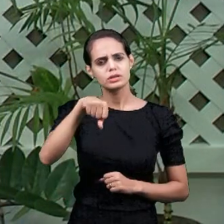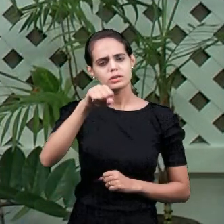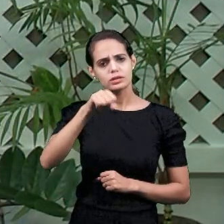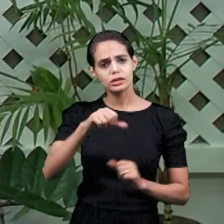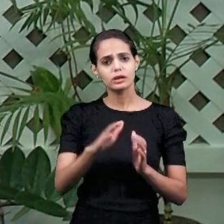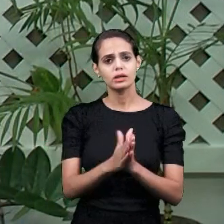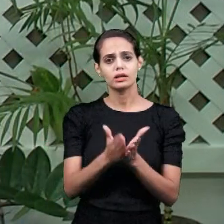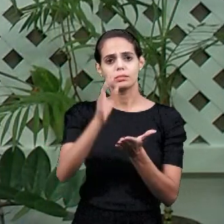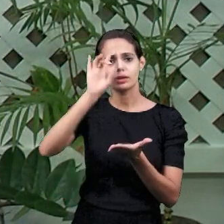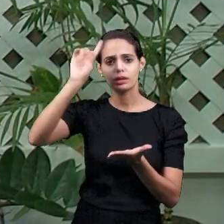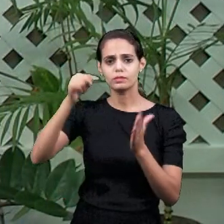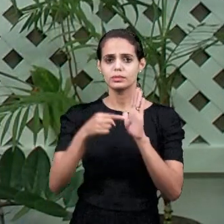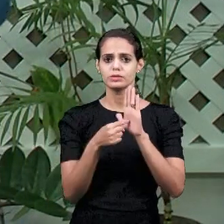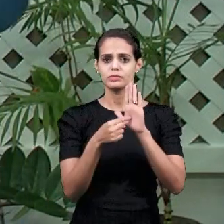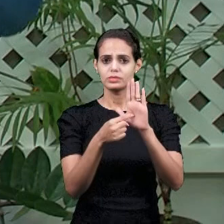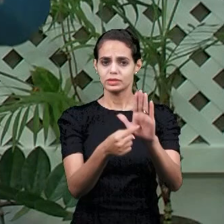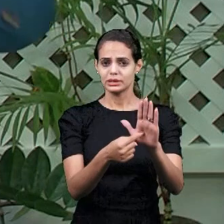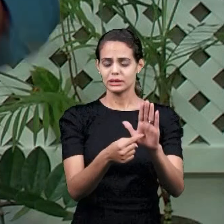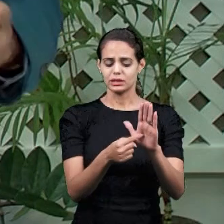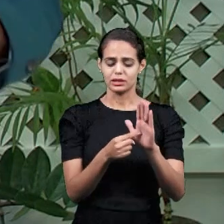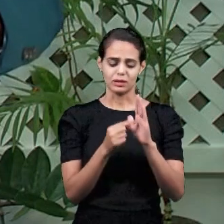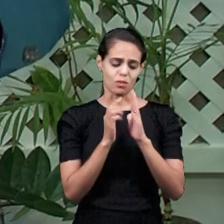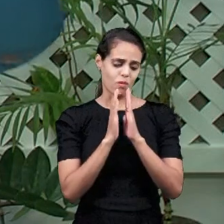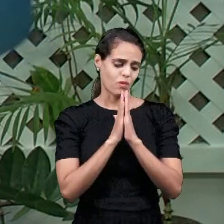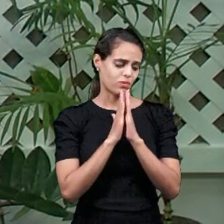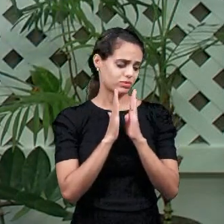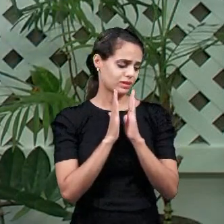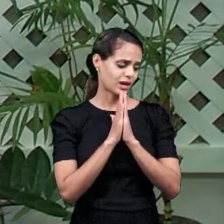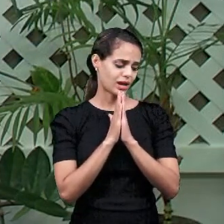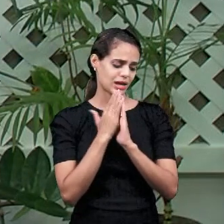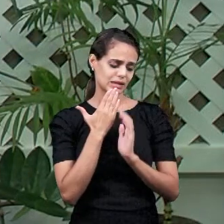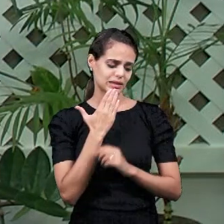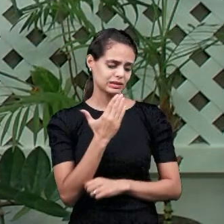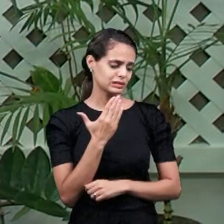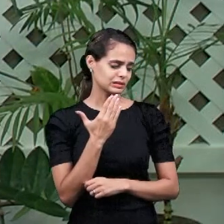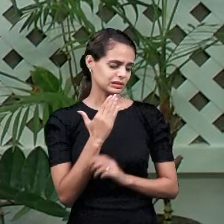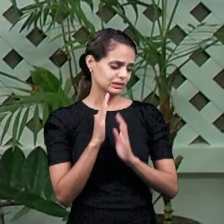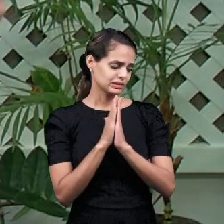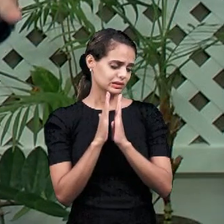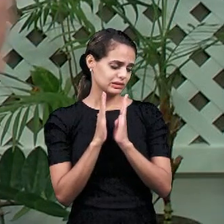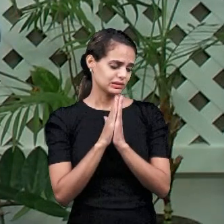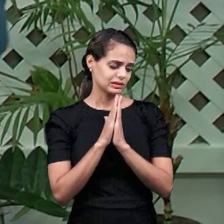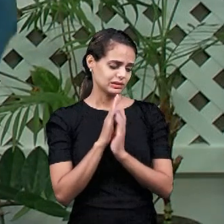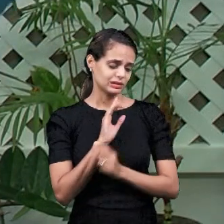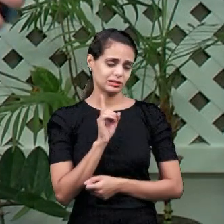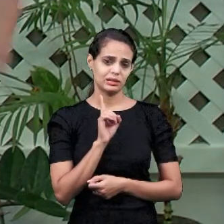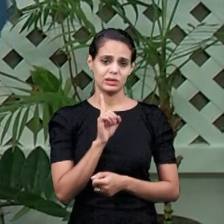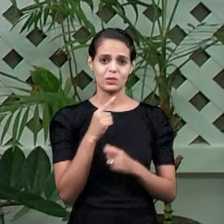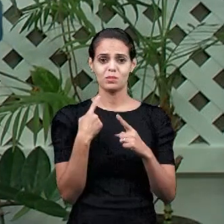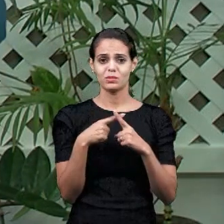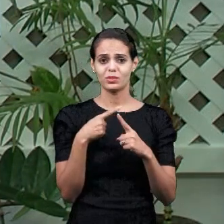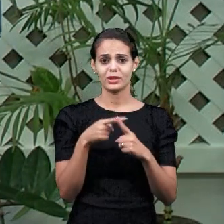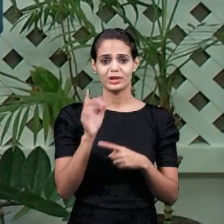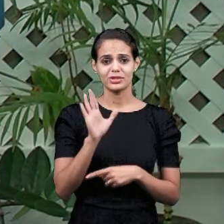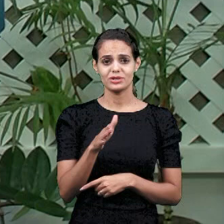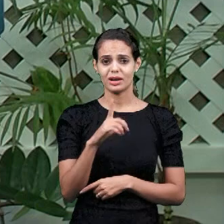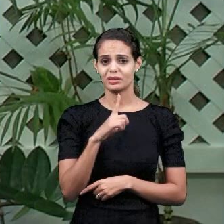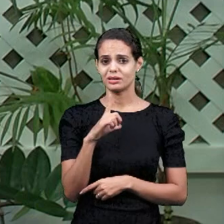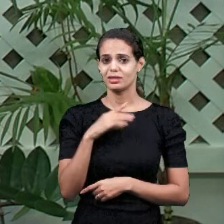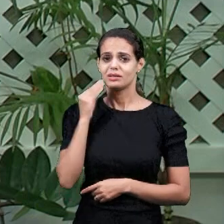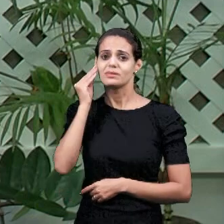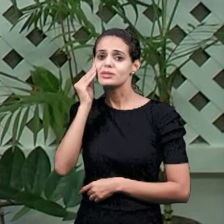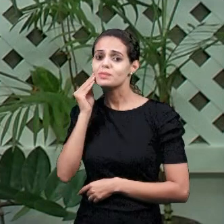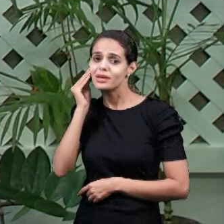ceux, je ne demande pas qu'ils ne prient pas. Donc, ils ont eu l'expérience, ils sont partis. Prier